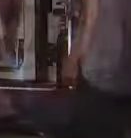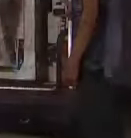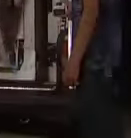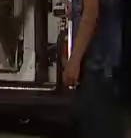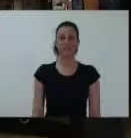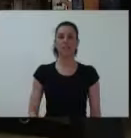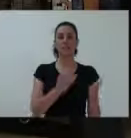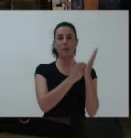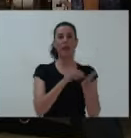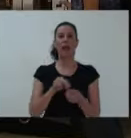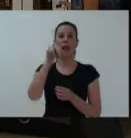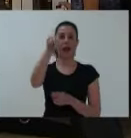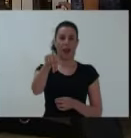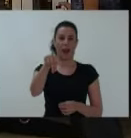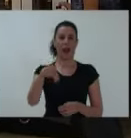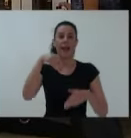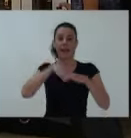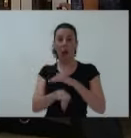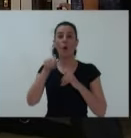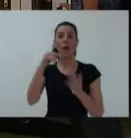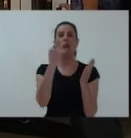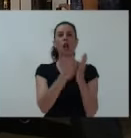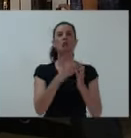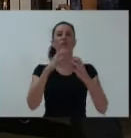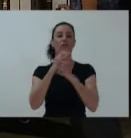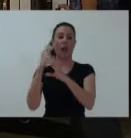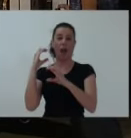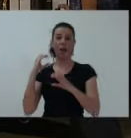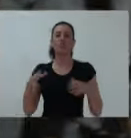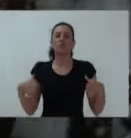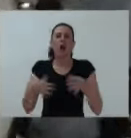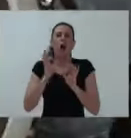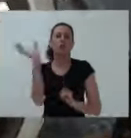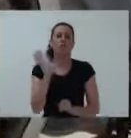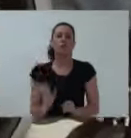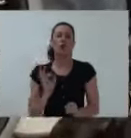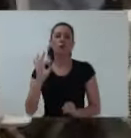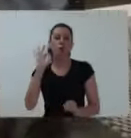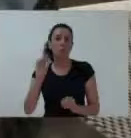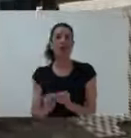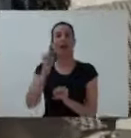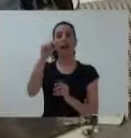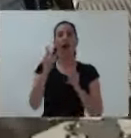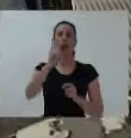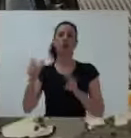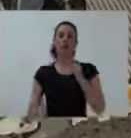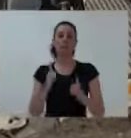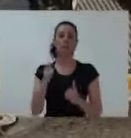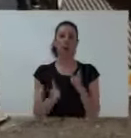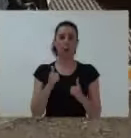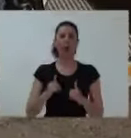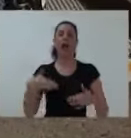قسم النقل يحوي هذا القسم ظاناً مجهزاً بشكل خاص لنقل الأشخاص